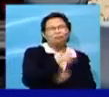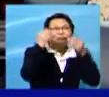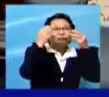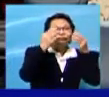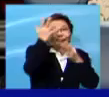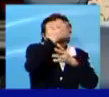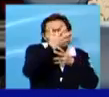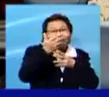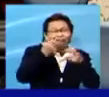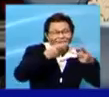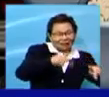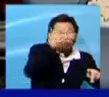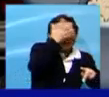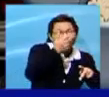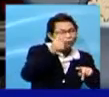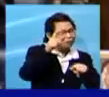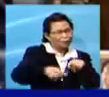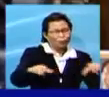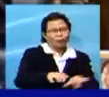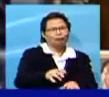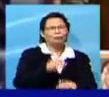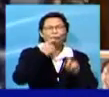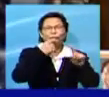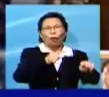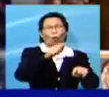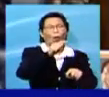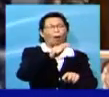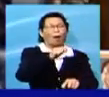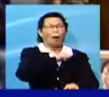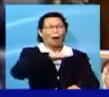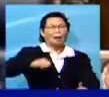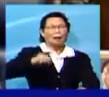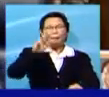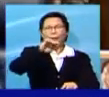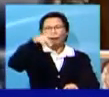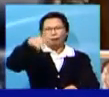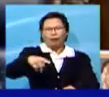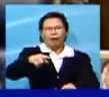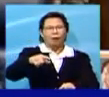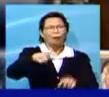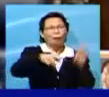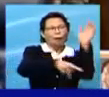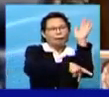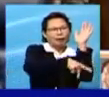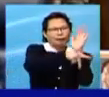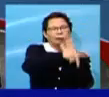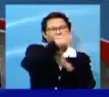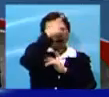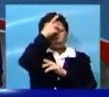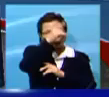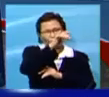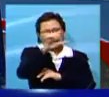demikian menjawab soalan tambahan Ahli Parlimen Gopeng, Dr. Lee Boon Chye.